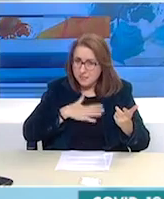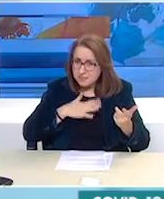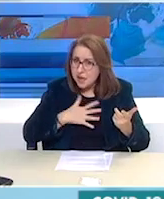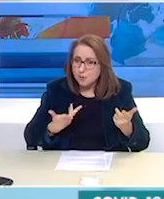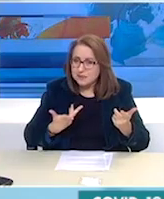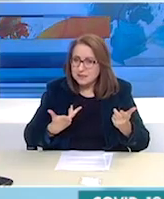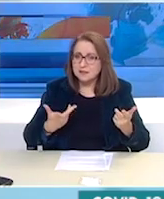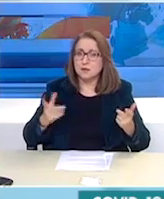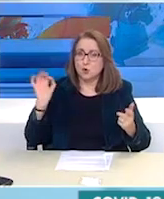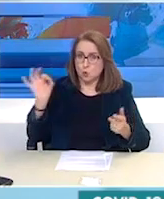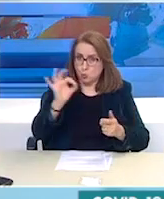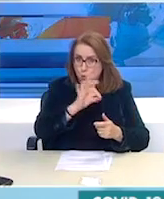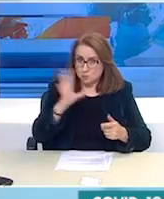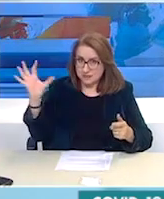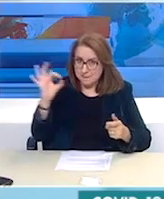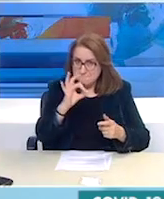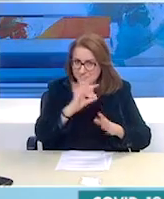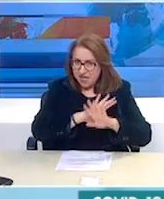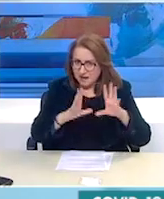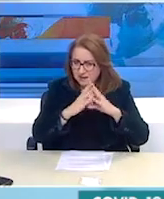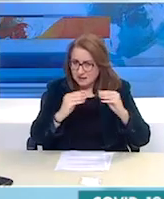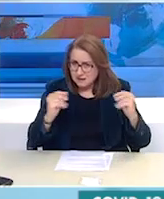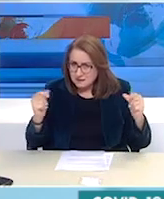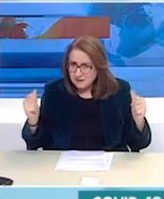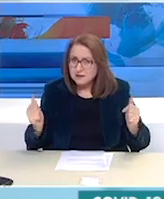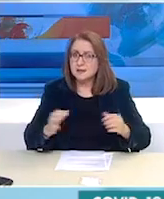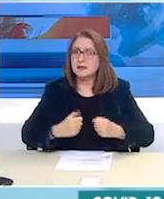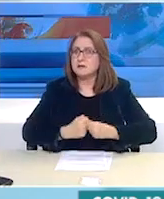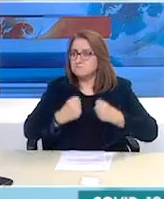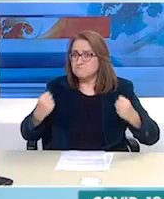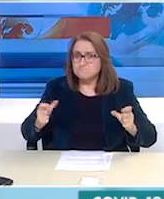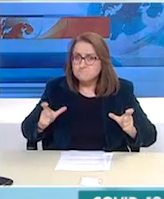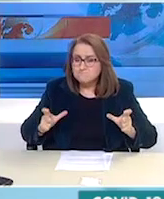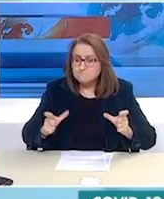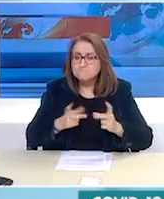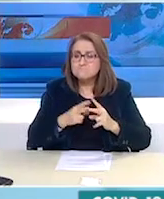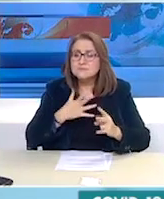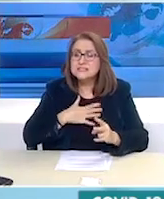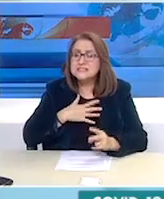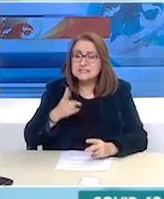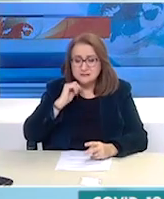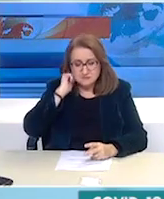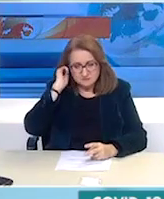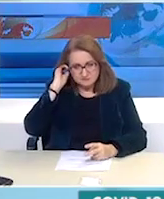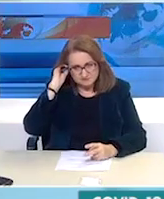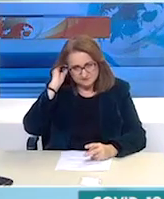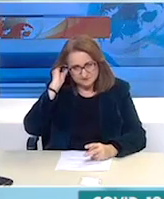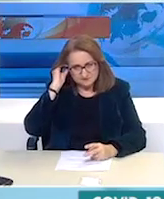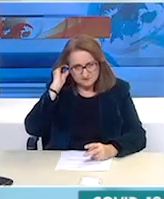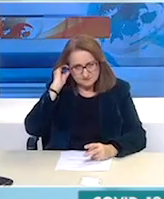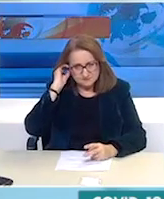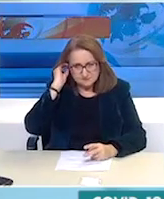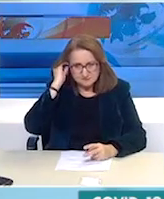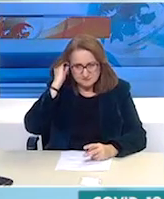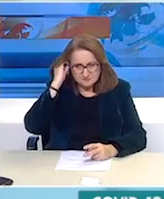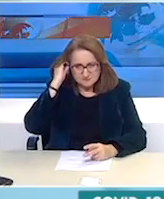Ελλάδα ή να υπάρξει αποτέλεσμα και στην ανοσία της κοινότητας. Ναι, είναι το, αυτό το ονομάζω εγώ το ερώτημα του ενός εκατομμυρίου